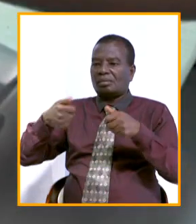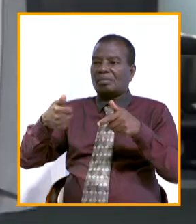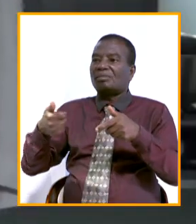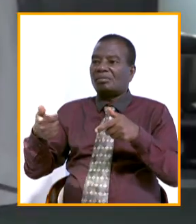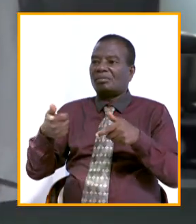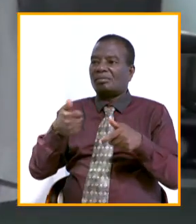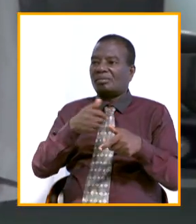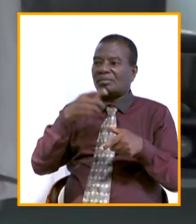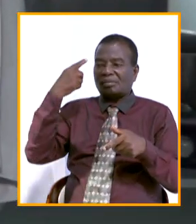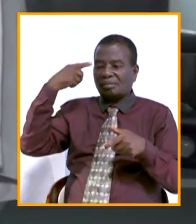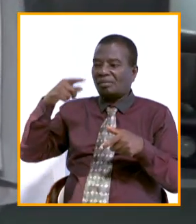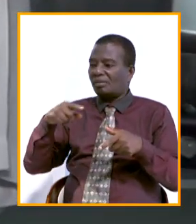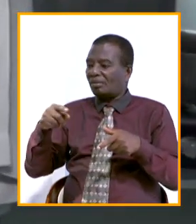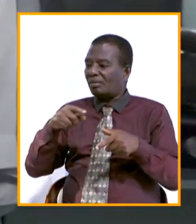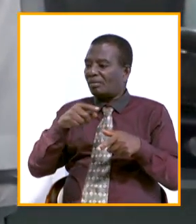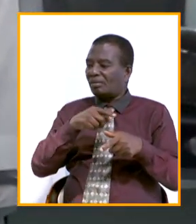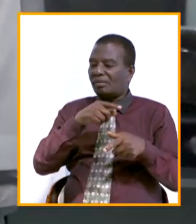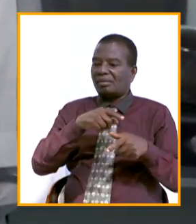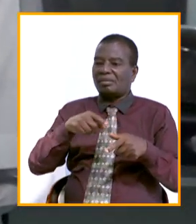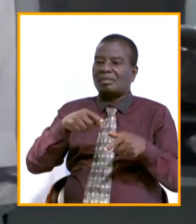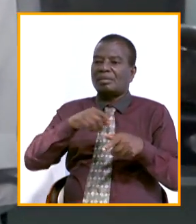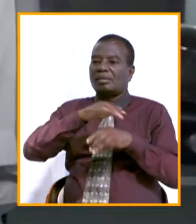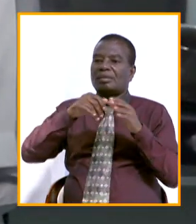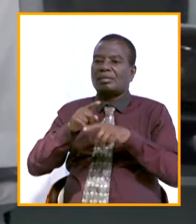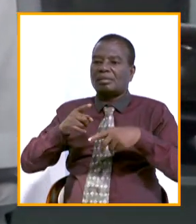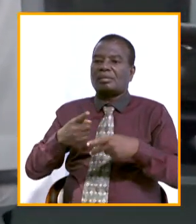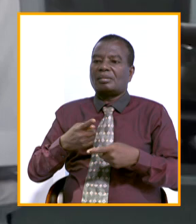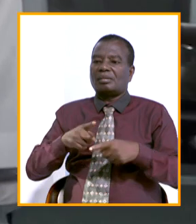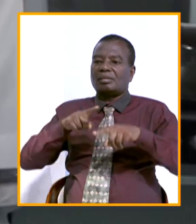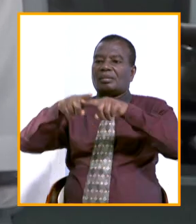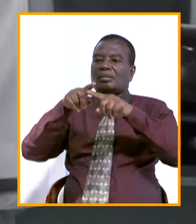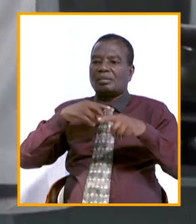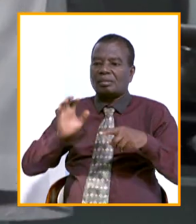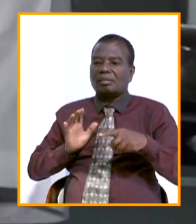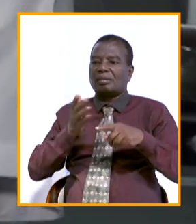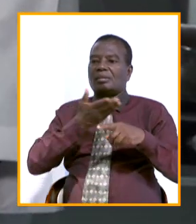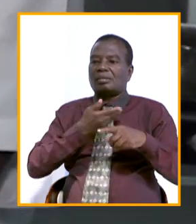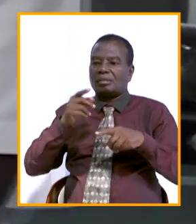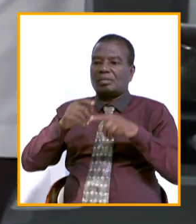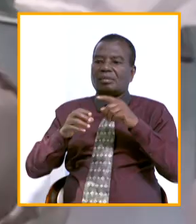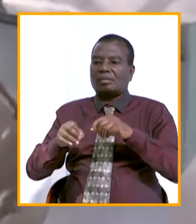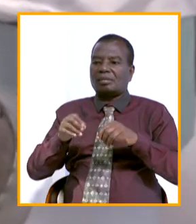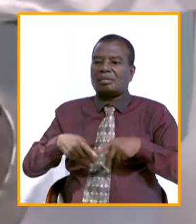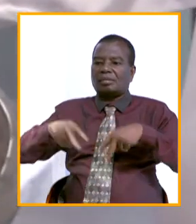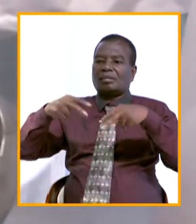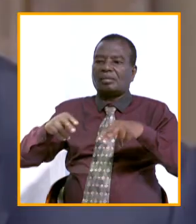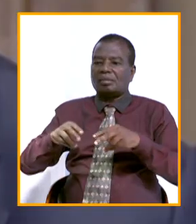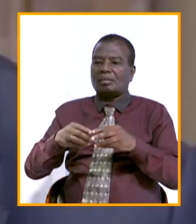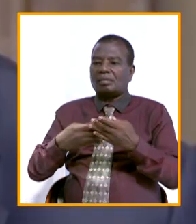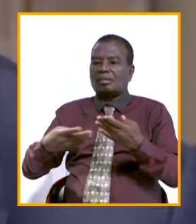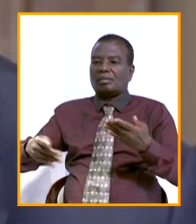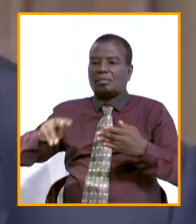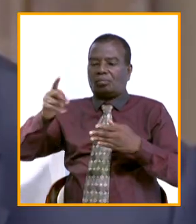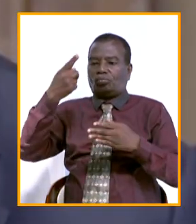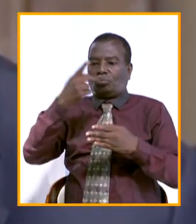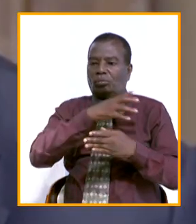qui est requise pour remplir tous ces défis qui sont les nôtres s'ils ne se contentent que de vendre des matières premières.